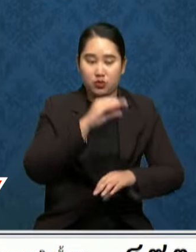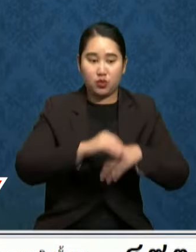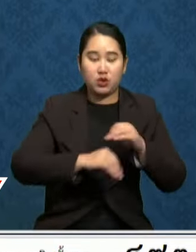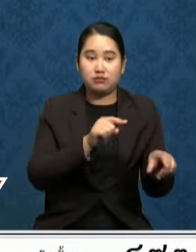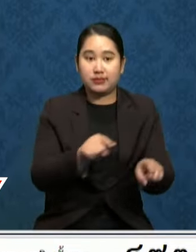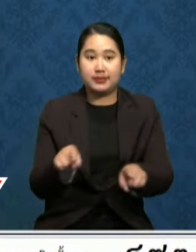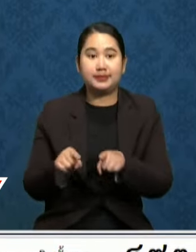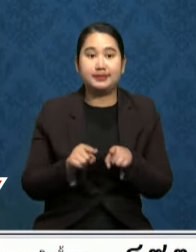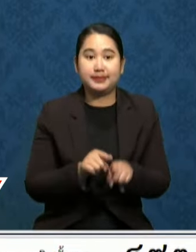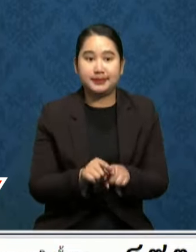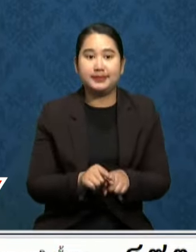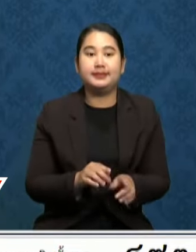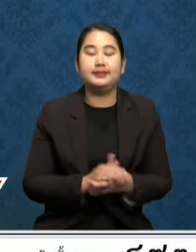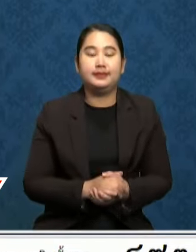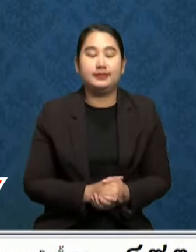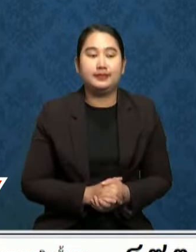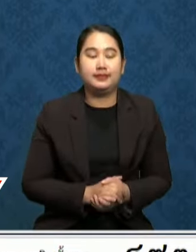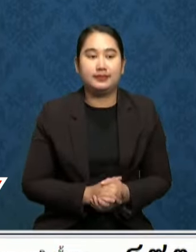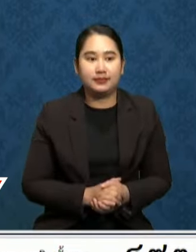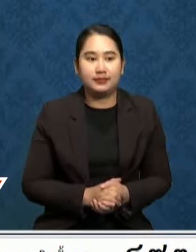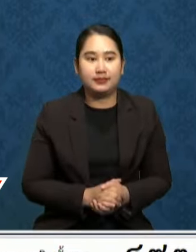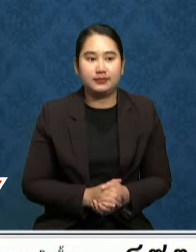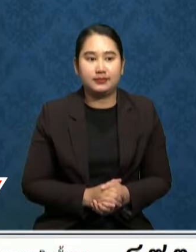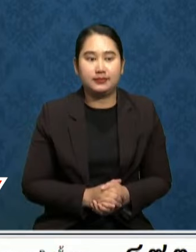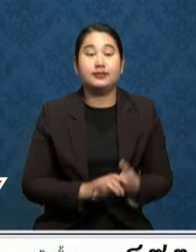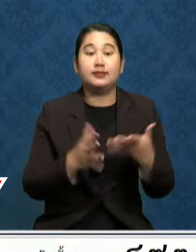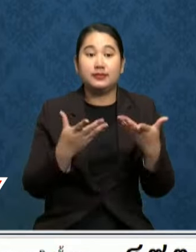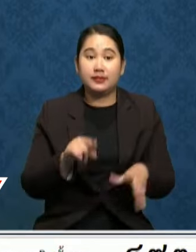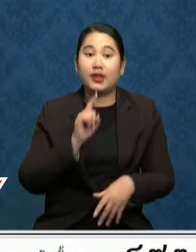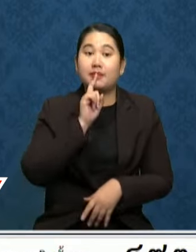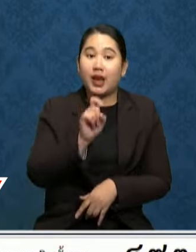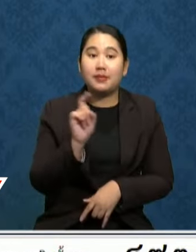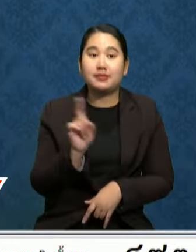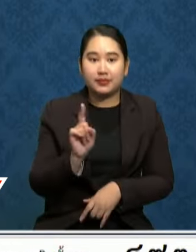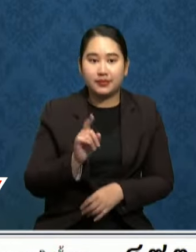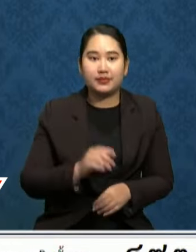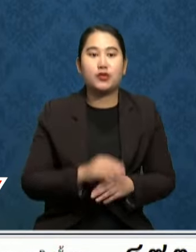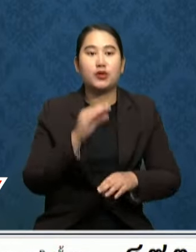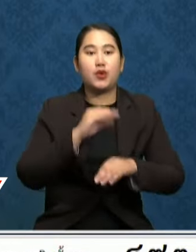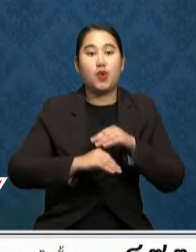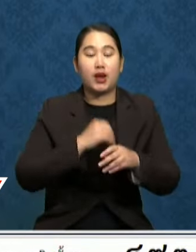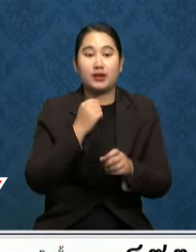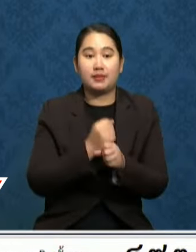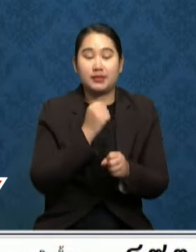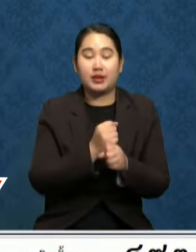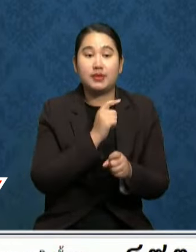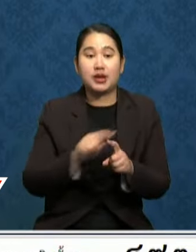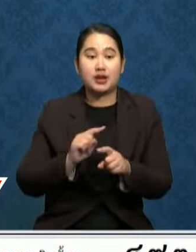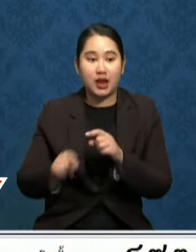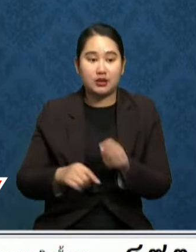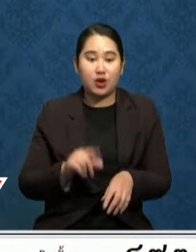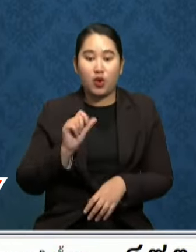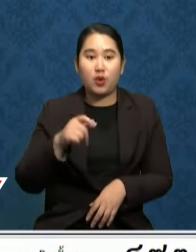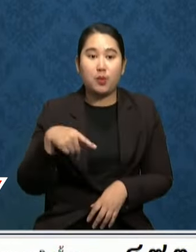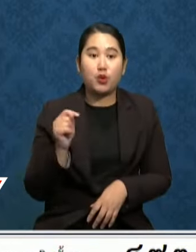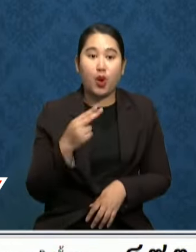การหรมัที่ท้องถิน być calle h really?เอาส่วนโครงการเห่าน surverd ou